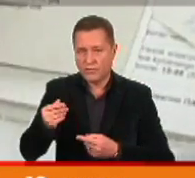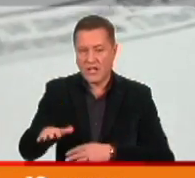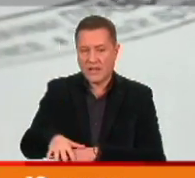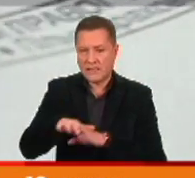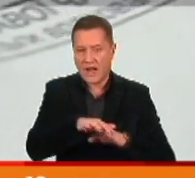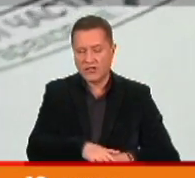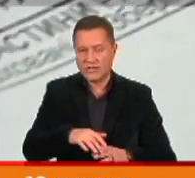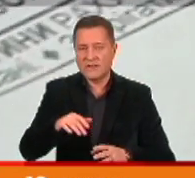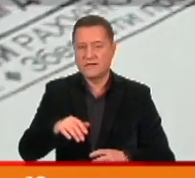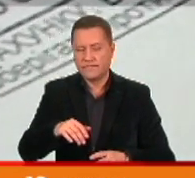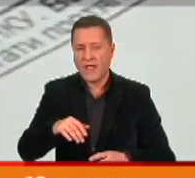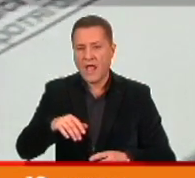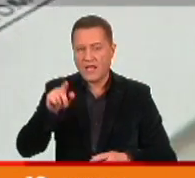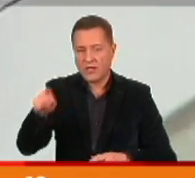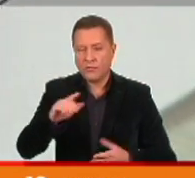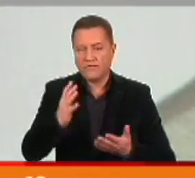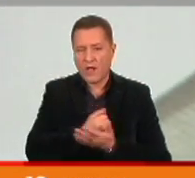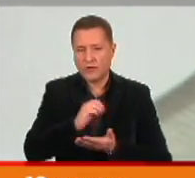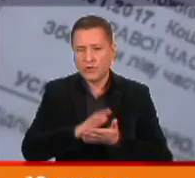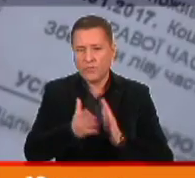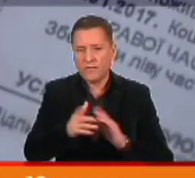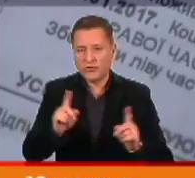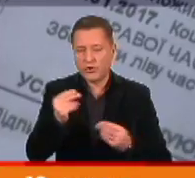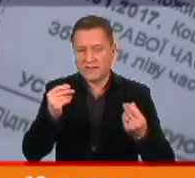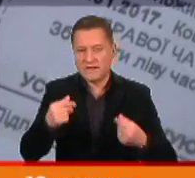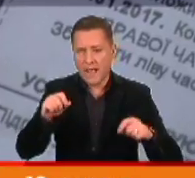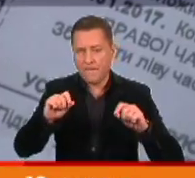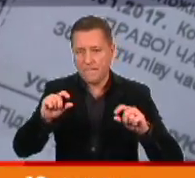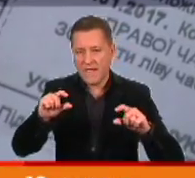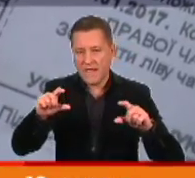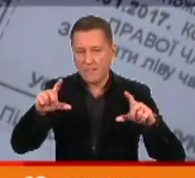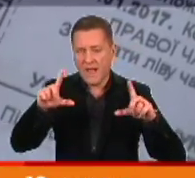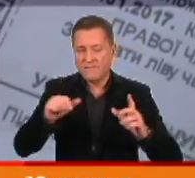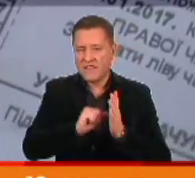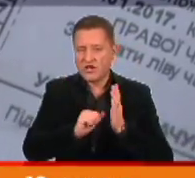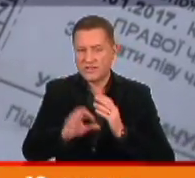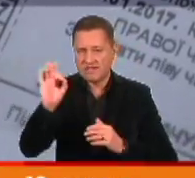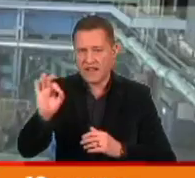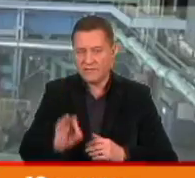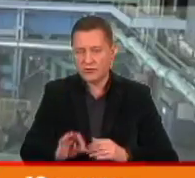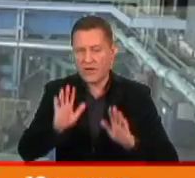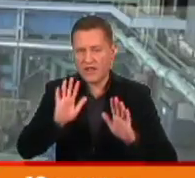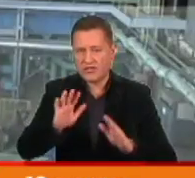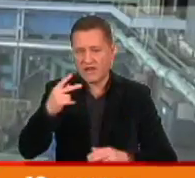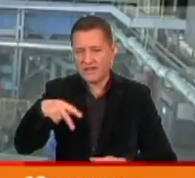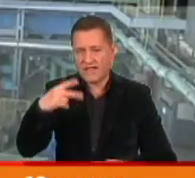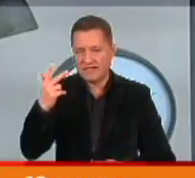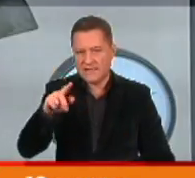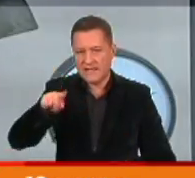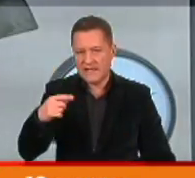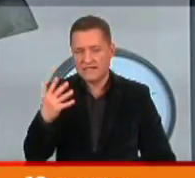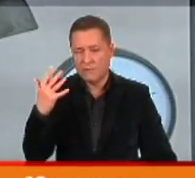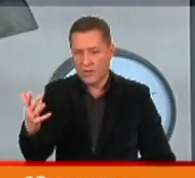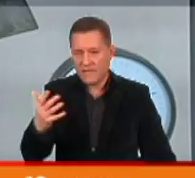за словами Гройсмана, вдалося домовитися, що ціна на газ підніматиметься не на 60%, а лише на